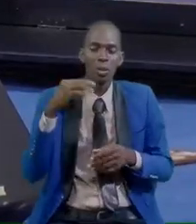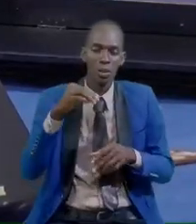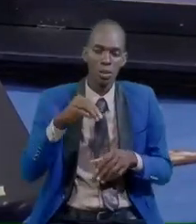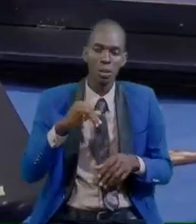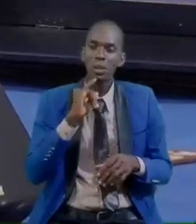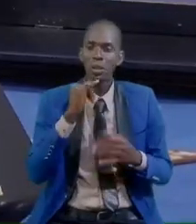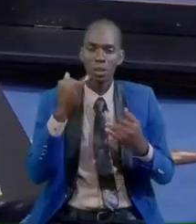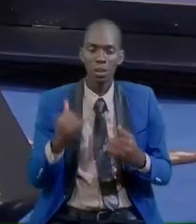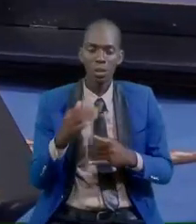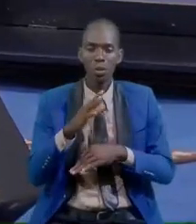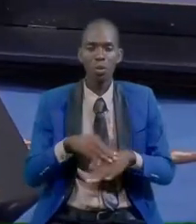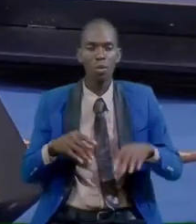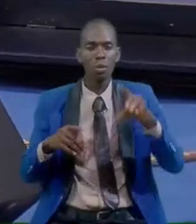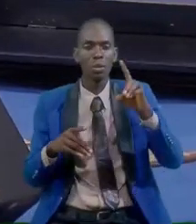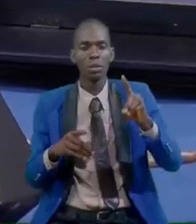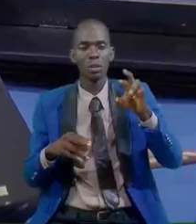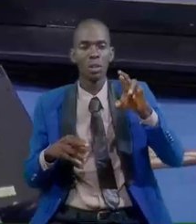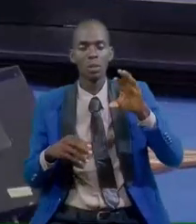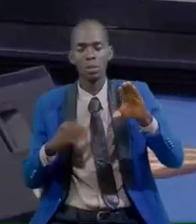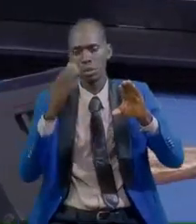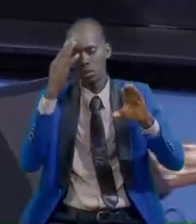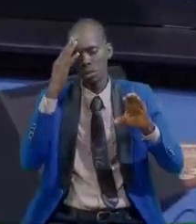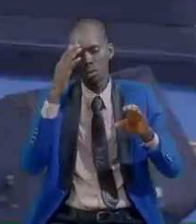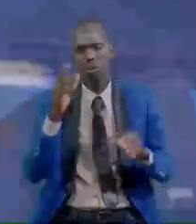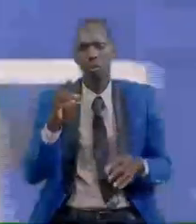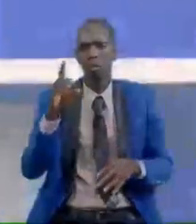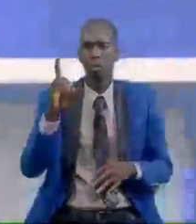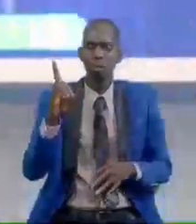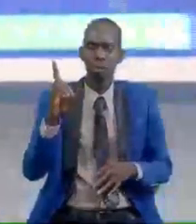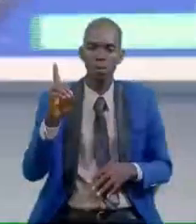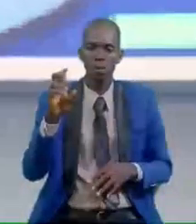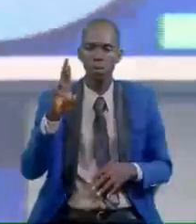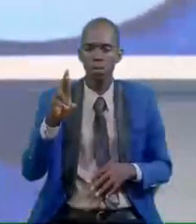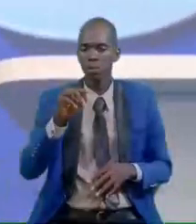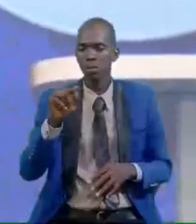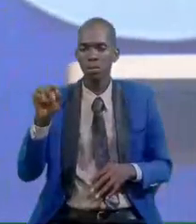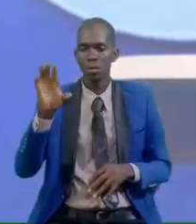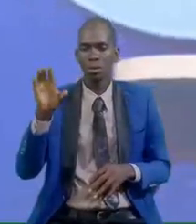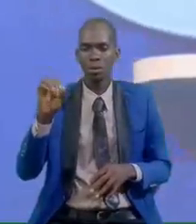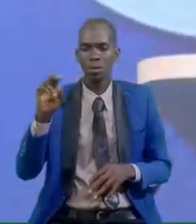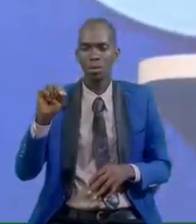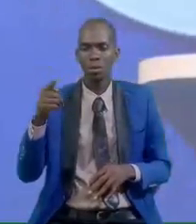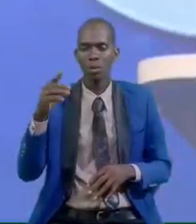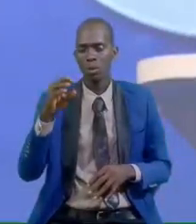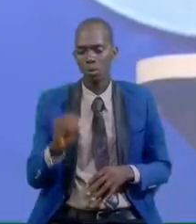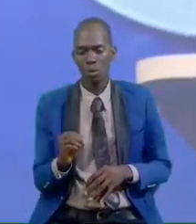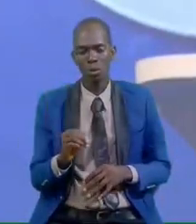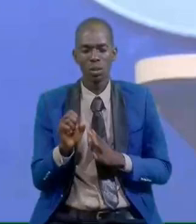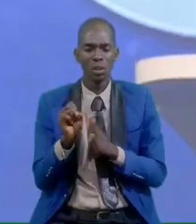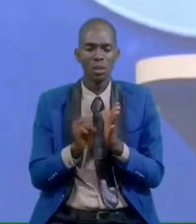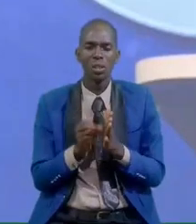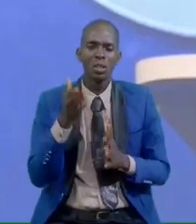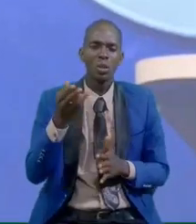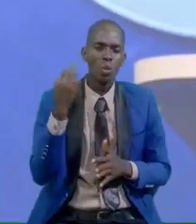Congo maintenant. On était en croisade au stade. Il y avait une femme là-bas qui avait le VIH-Sida.